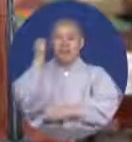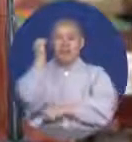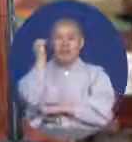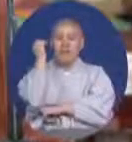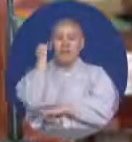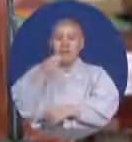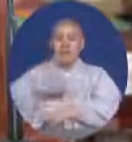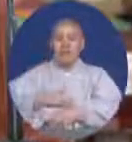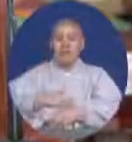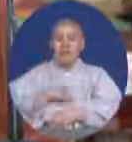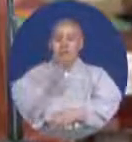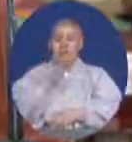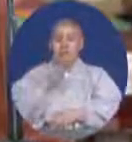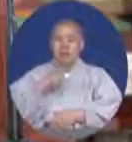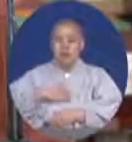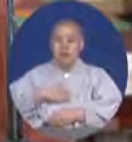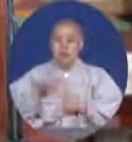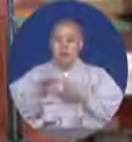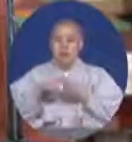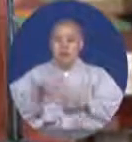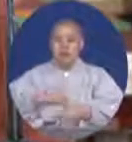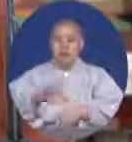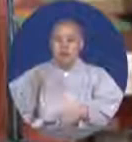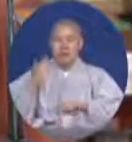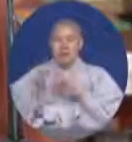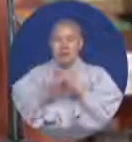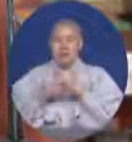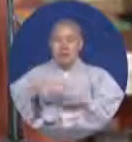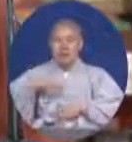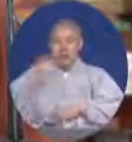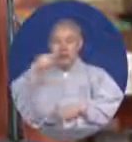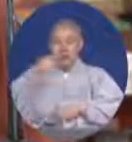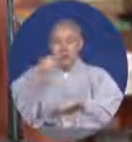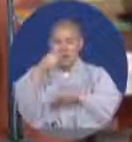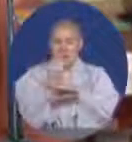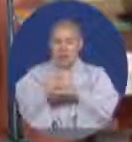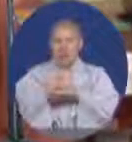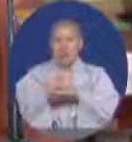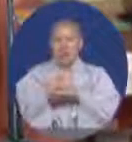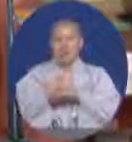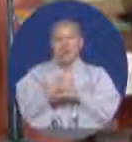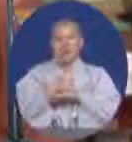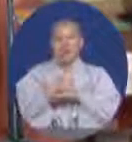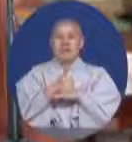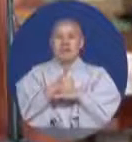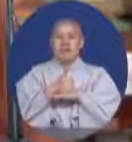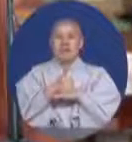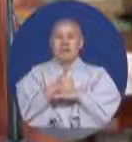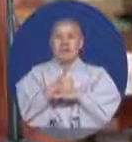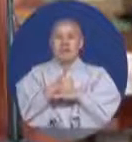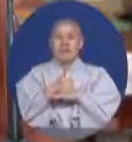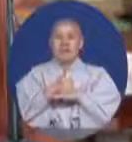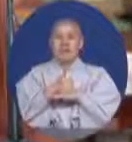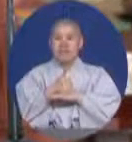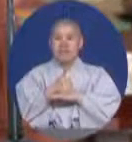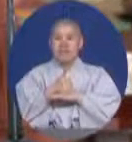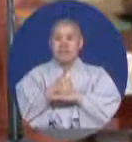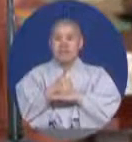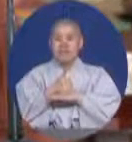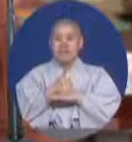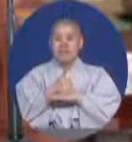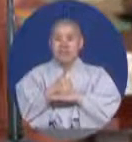진나를 딱 알게 되면, 그 다음은 어떻게 되냐? 마지막 구절에, 이거 참 대단한.